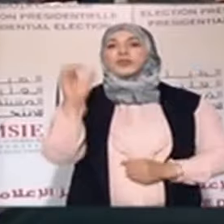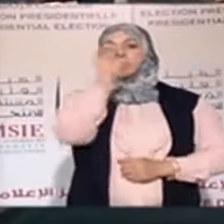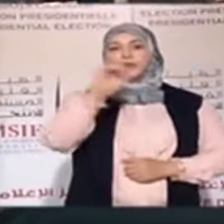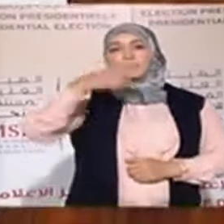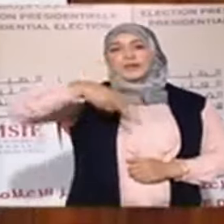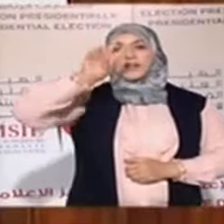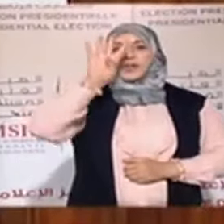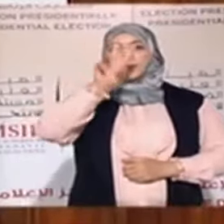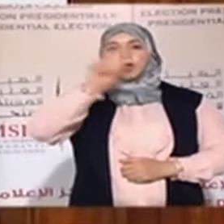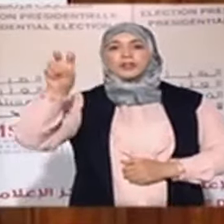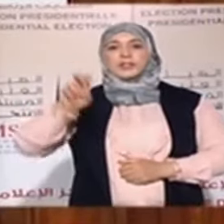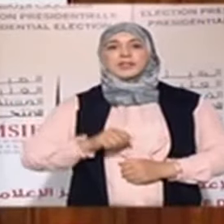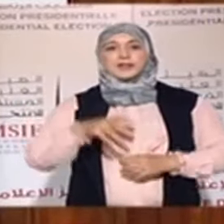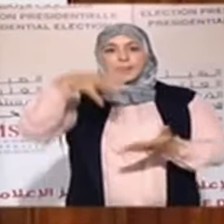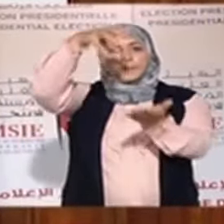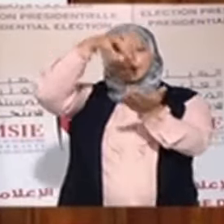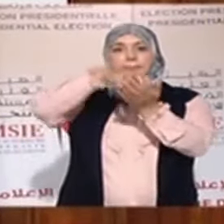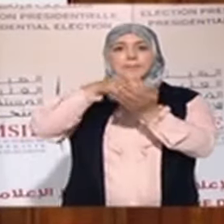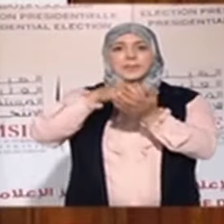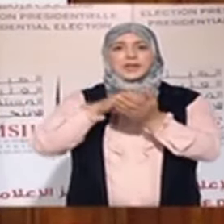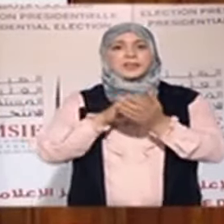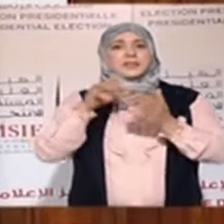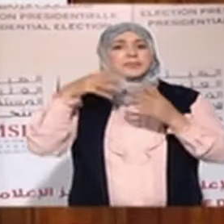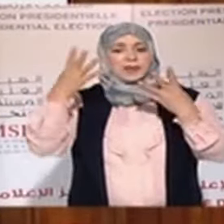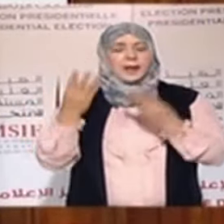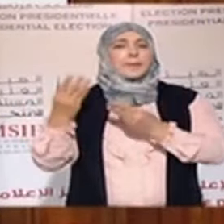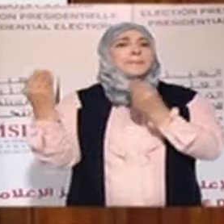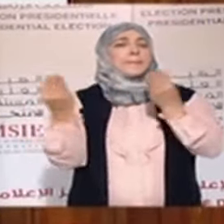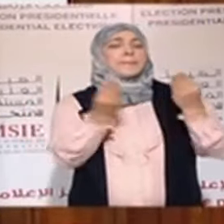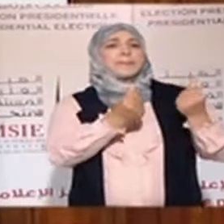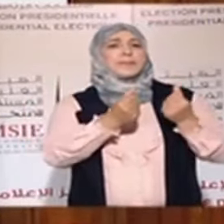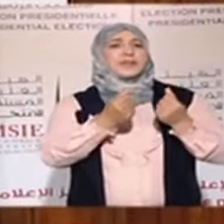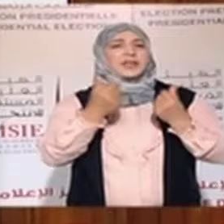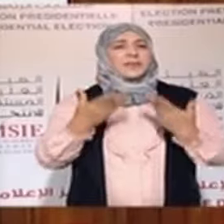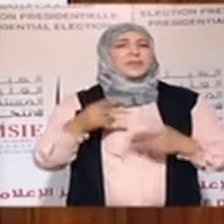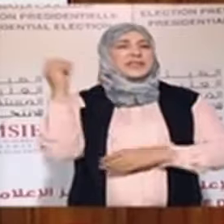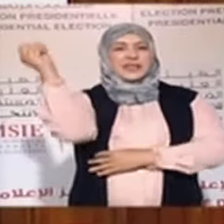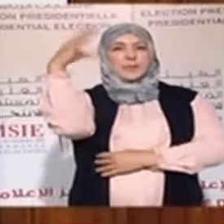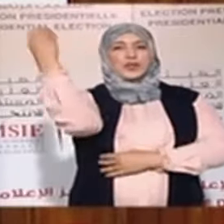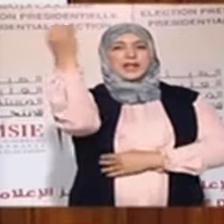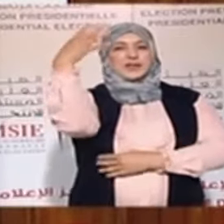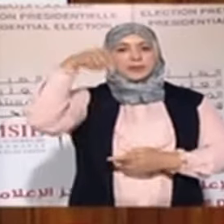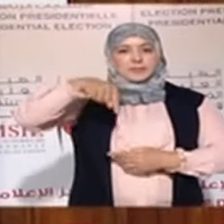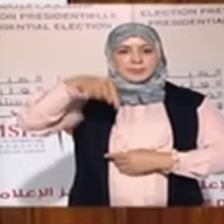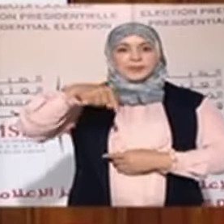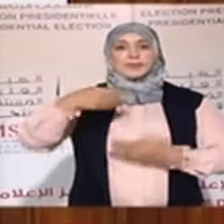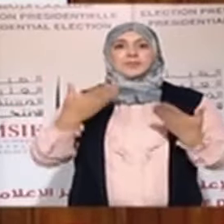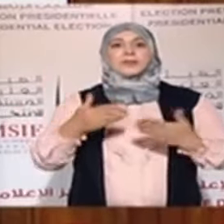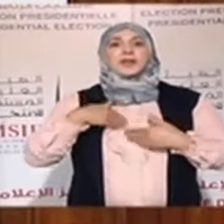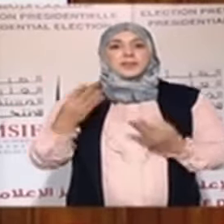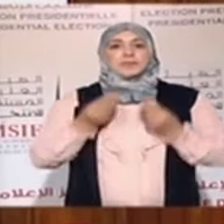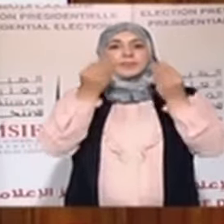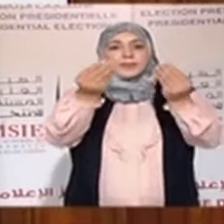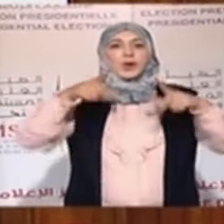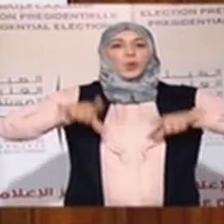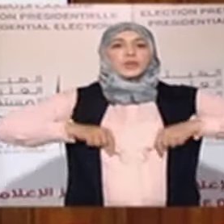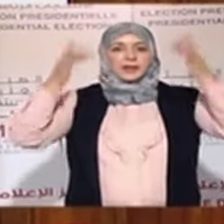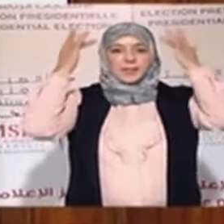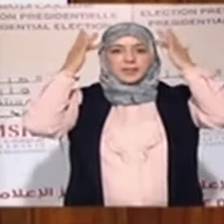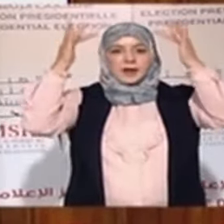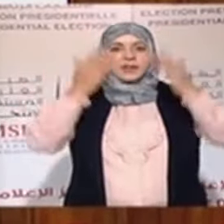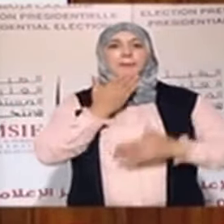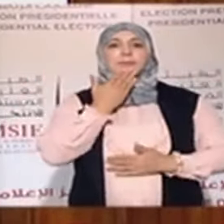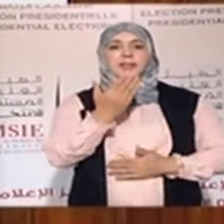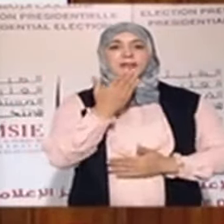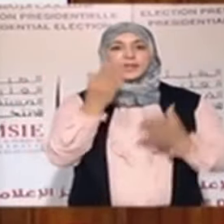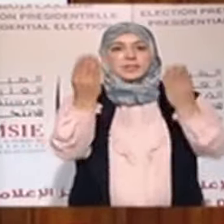2024 بمركز الموسيقى العربية والمتوسطية النجمة الزهراء، والتي وضعته وزارة شؤون الثقافية مشكورة